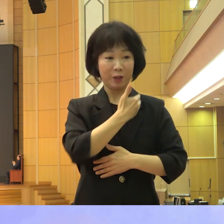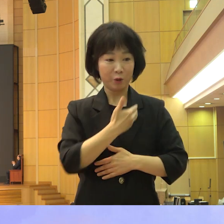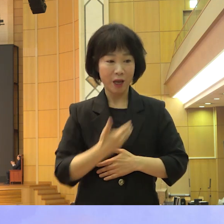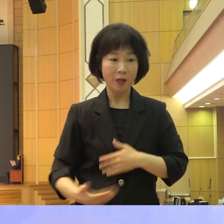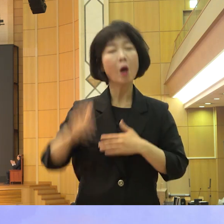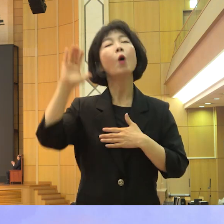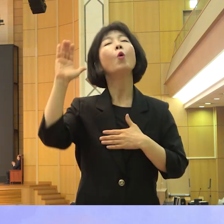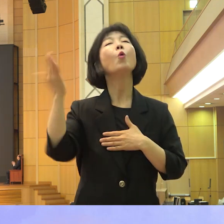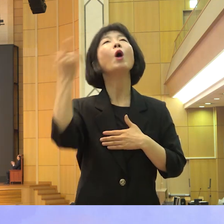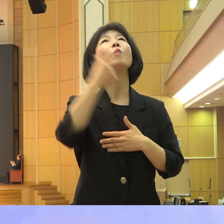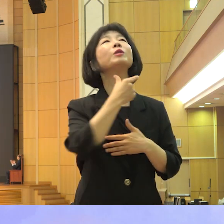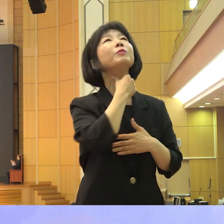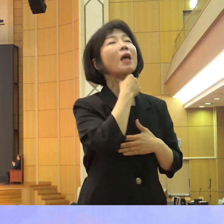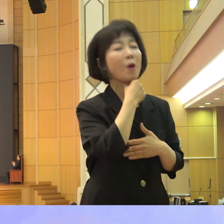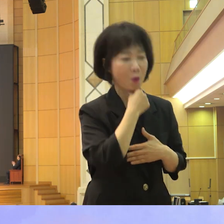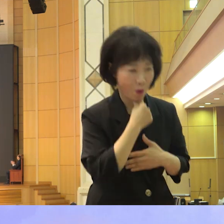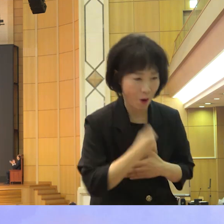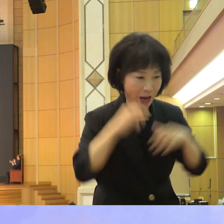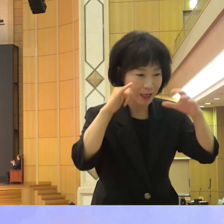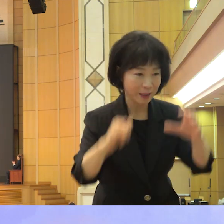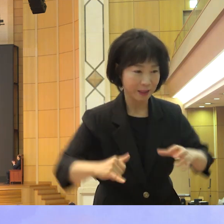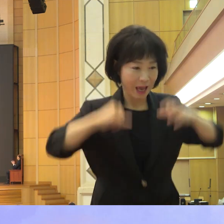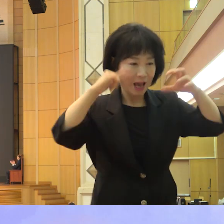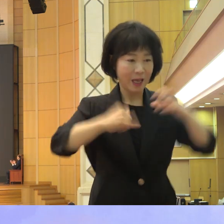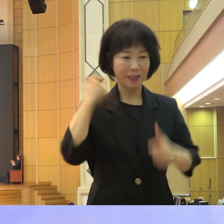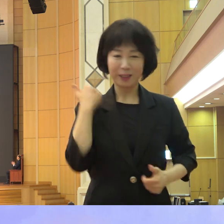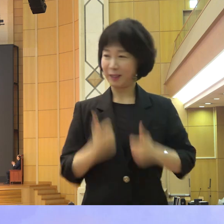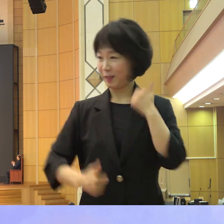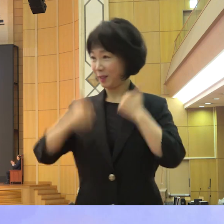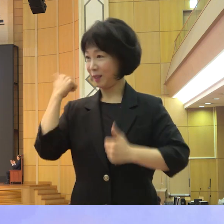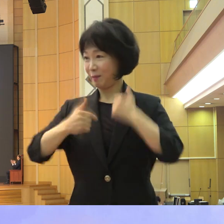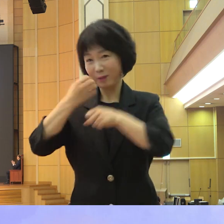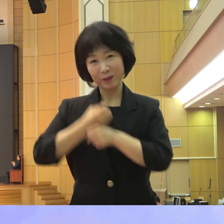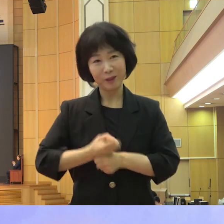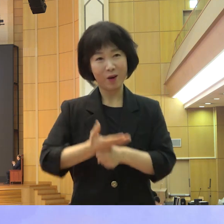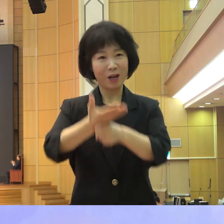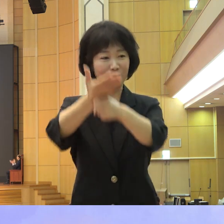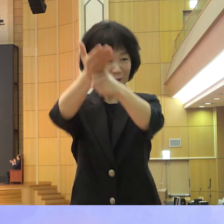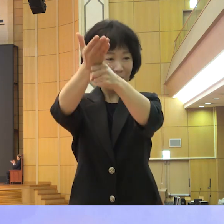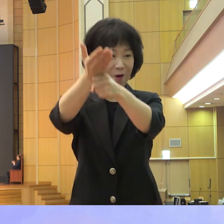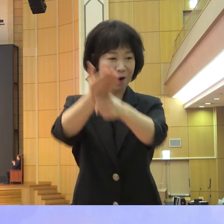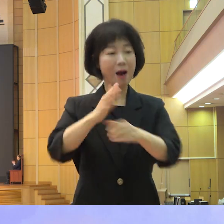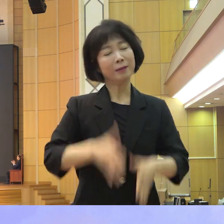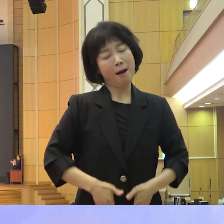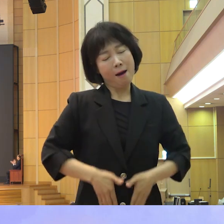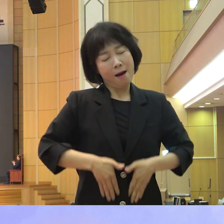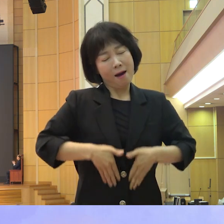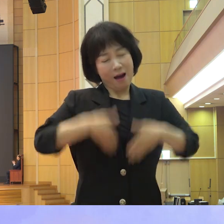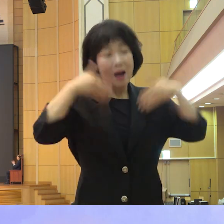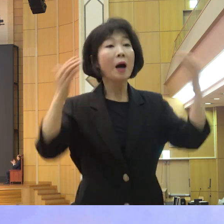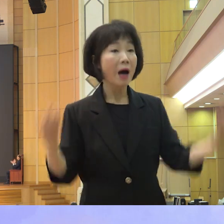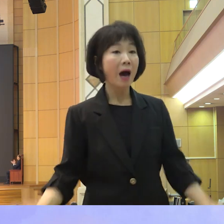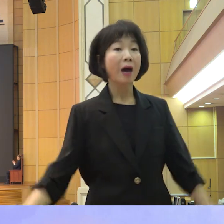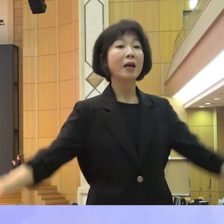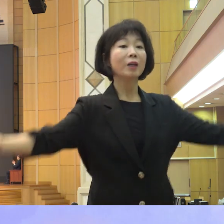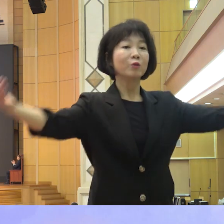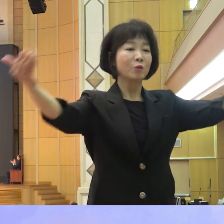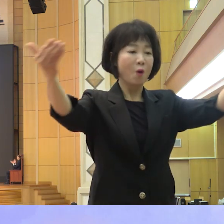제자 될 거예요. 세상의 기쁨을 전해주고